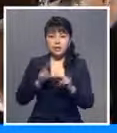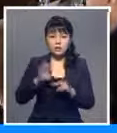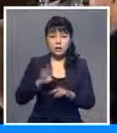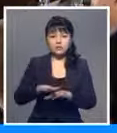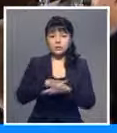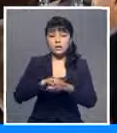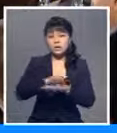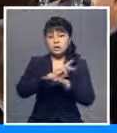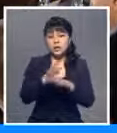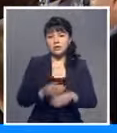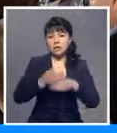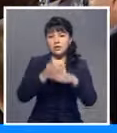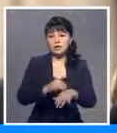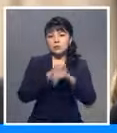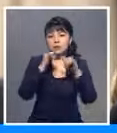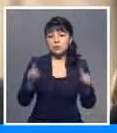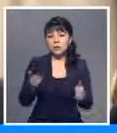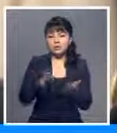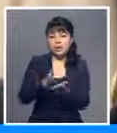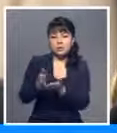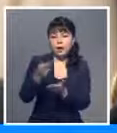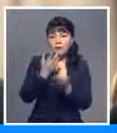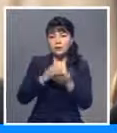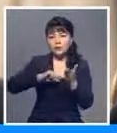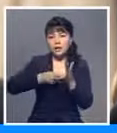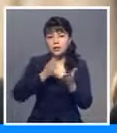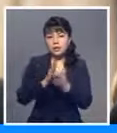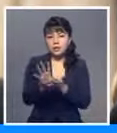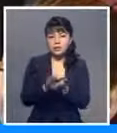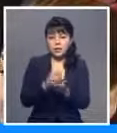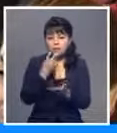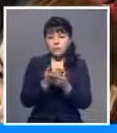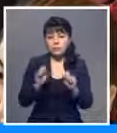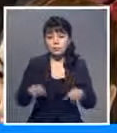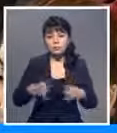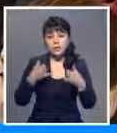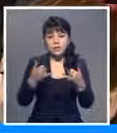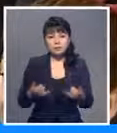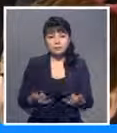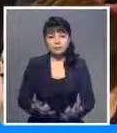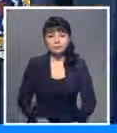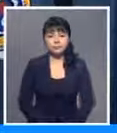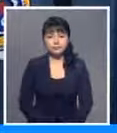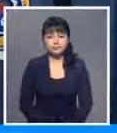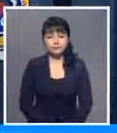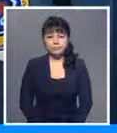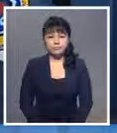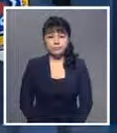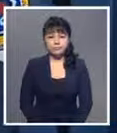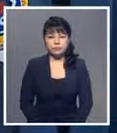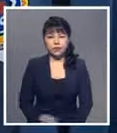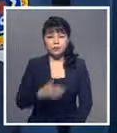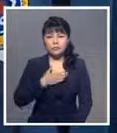әлеуетін еліміздің бұдан арғы дамуына бағыттау мақсатында тиімді үлгі қалыптастыруға мүмкіндік береді. Біз жуырда